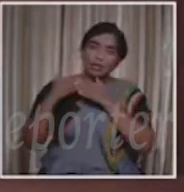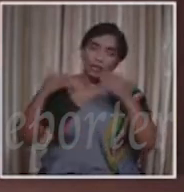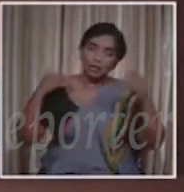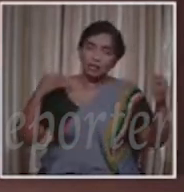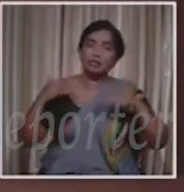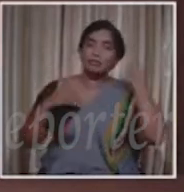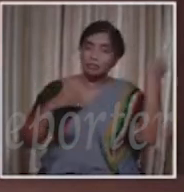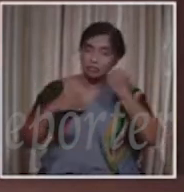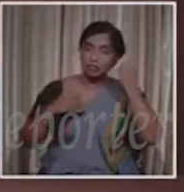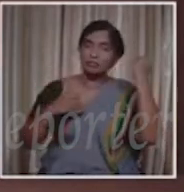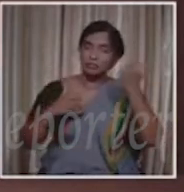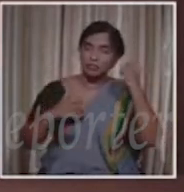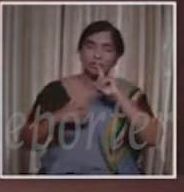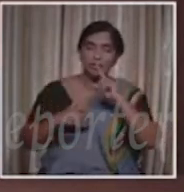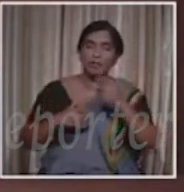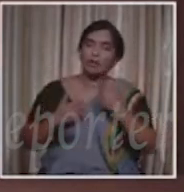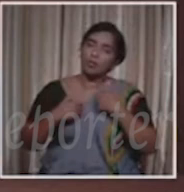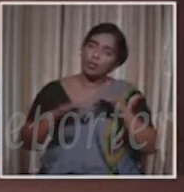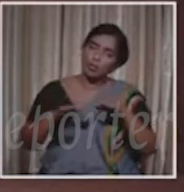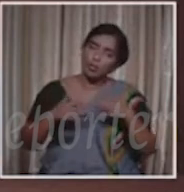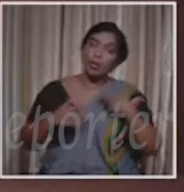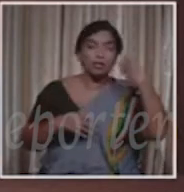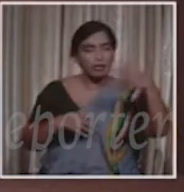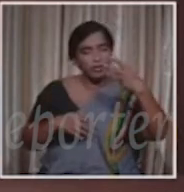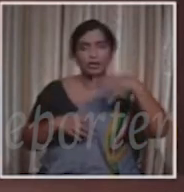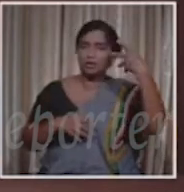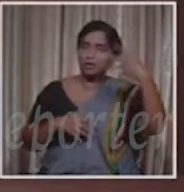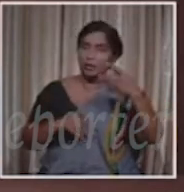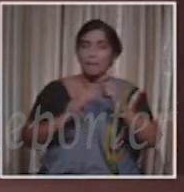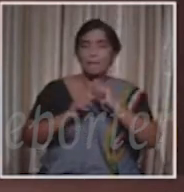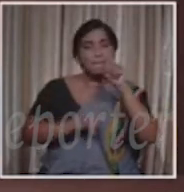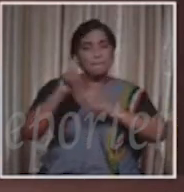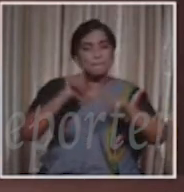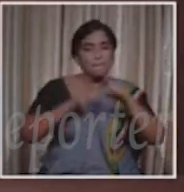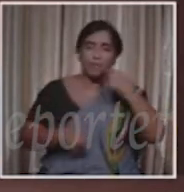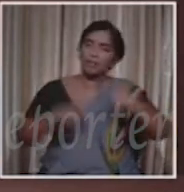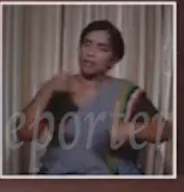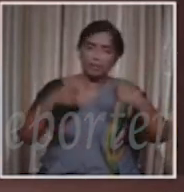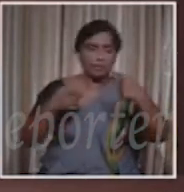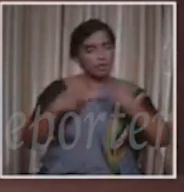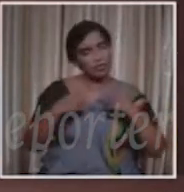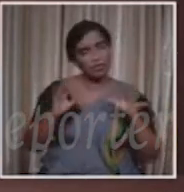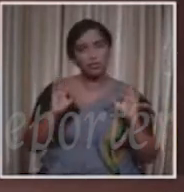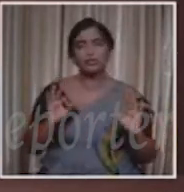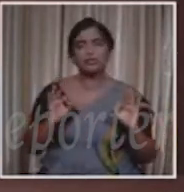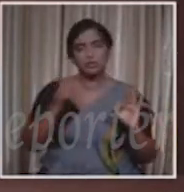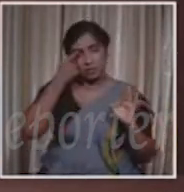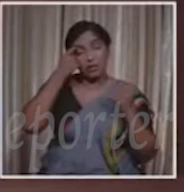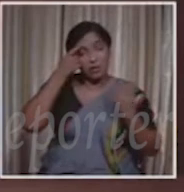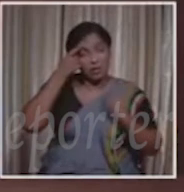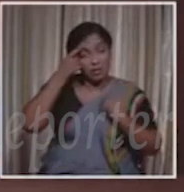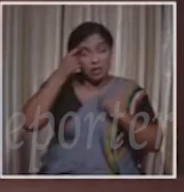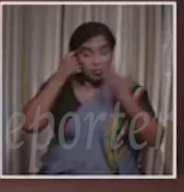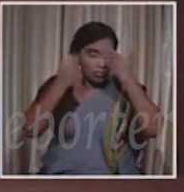1988-89 පිළිබඳ දීර්ඝ විස්තරයක් මේ පාර්ලිමේන්තුවේදී කියනවා. අපි ඕන වෙලාවක දවස් 3-4ක් මේ පාර්ලිමේන්තුවේ ගැන විවාද කරමු